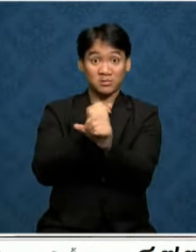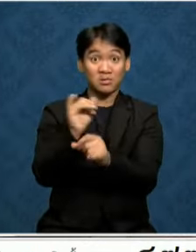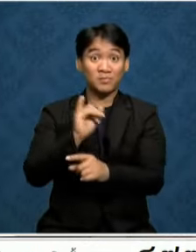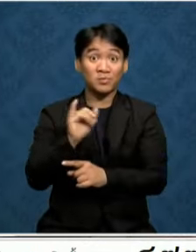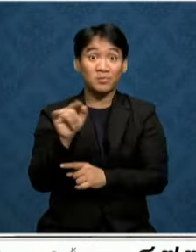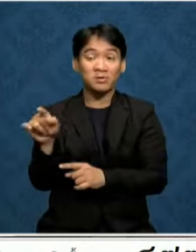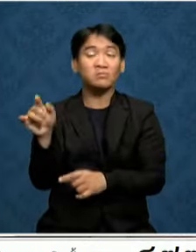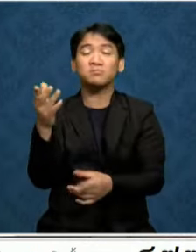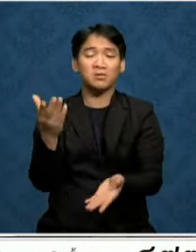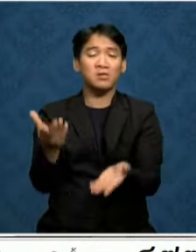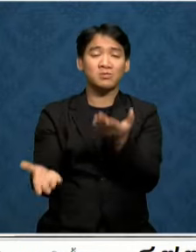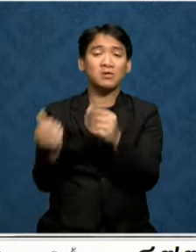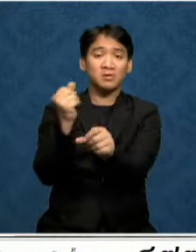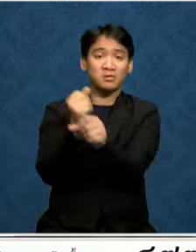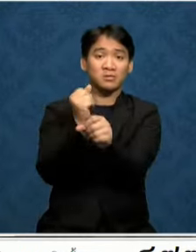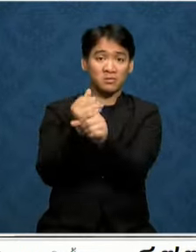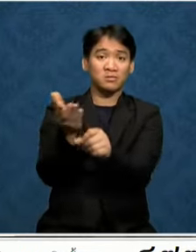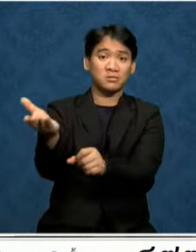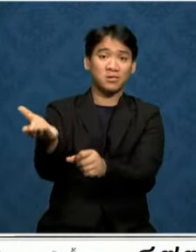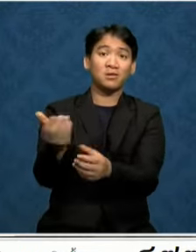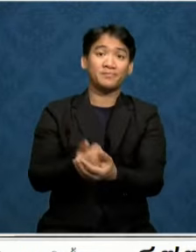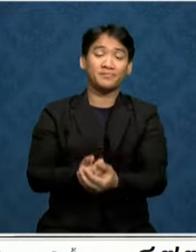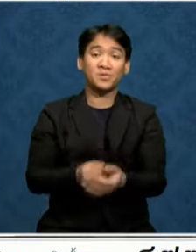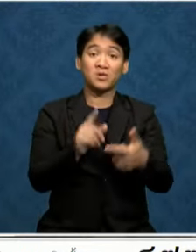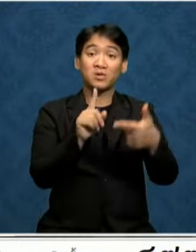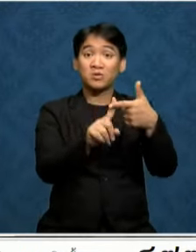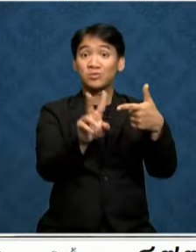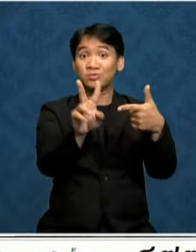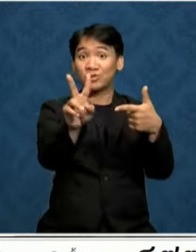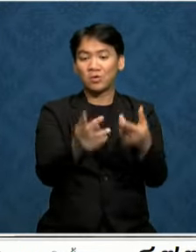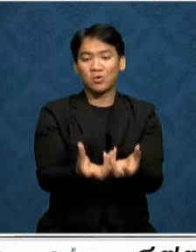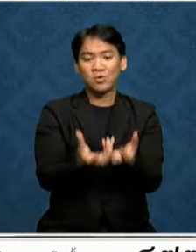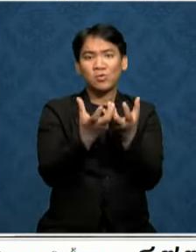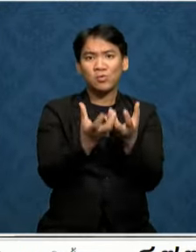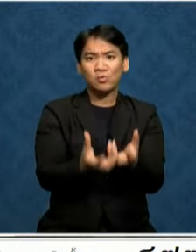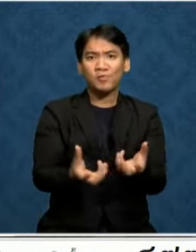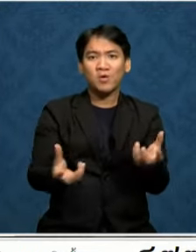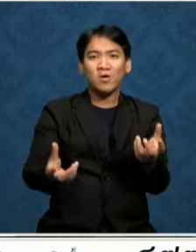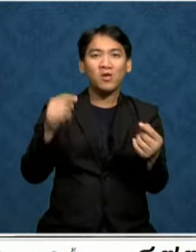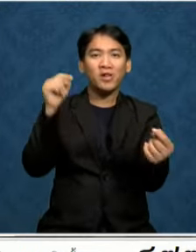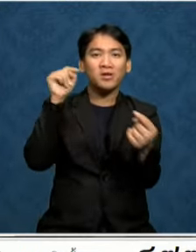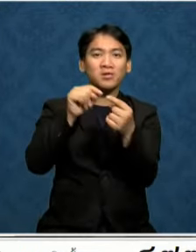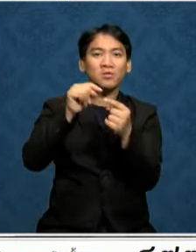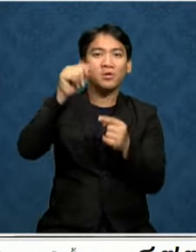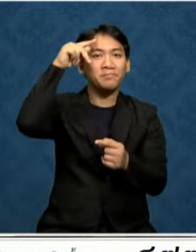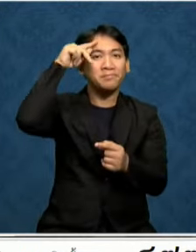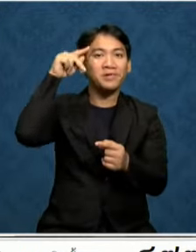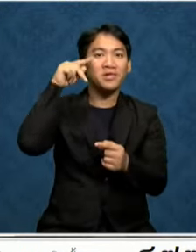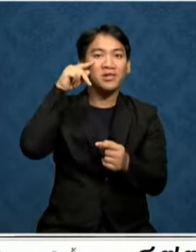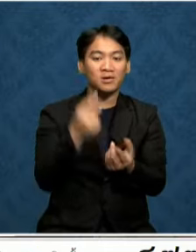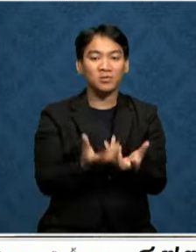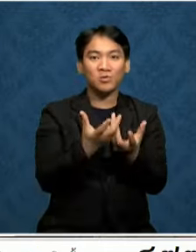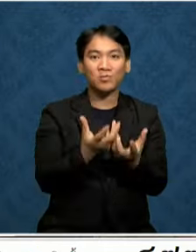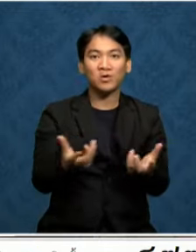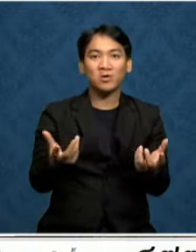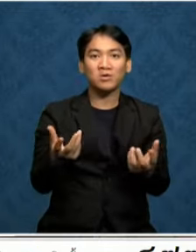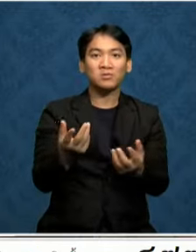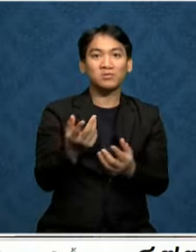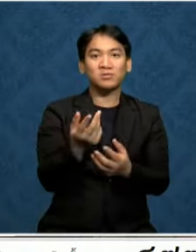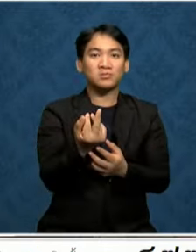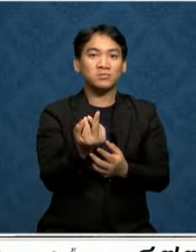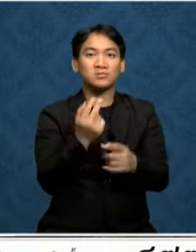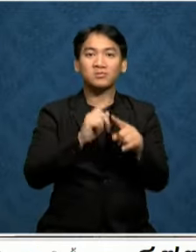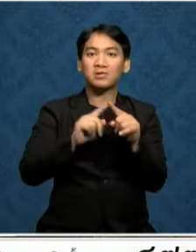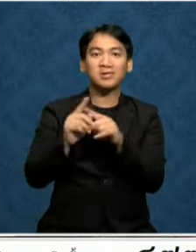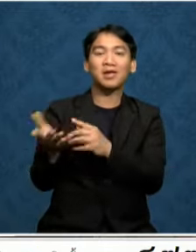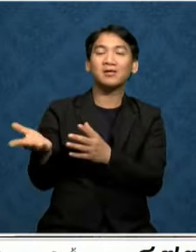ยนะครับ2ครับเรื่องของเซ็กทอยเนี่ยซึ่งจริงๆขอบคุณมากครับเห็นเพื่อนสมาชิกผู้หลายท่านเนี่ยก็เห็นด้วยกับเรื่องเซ็